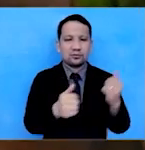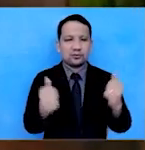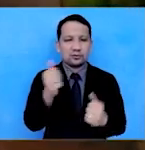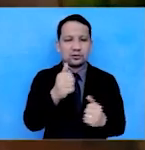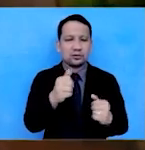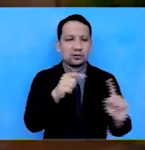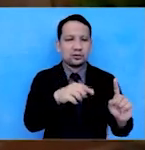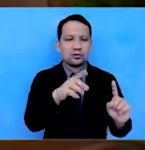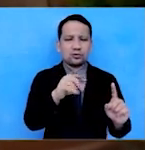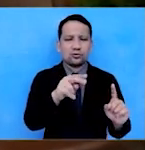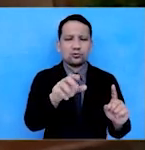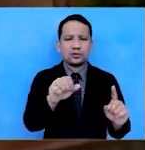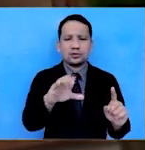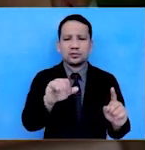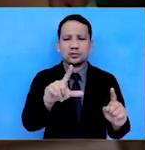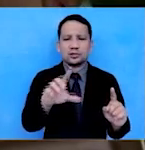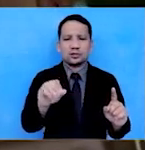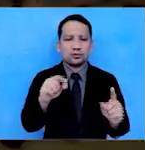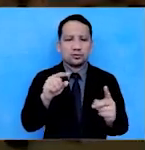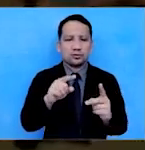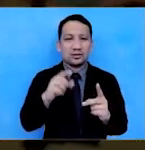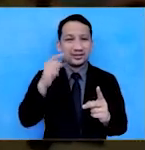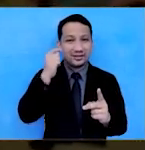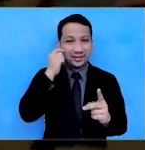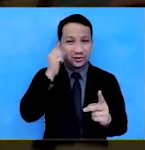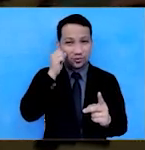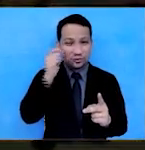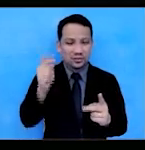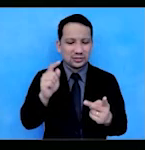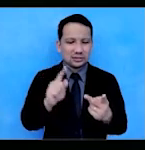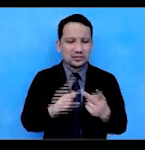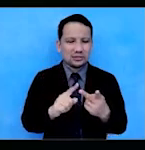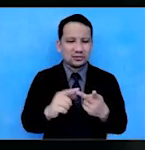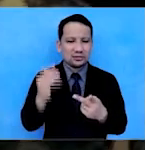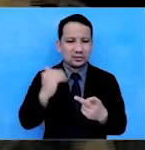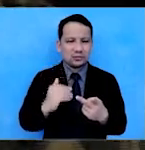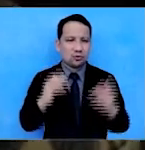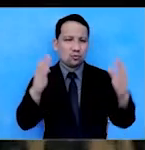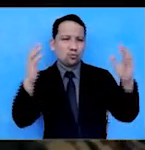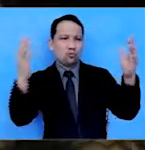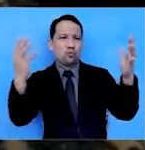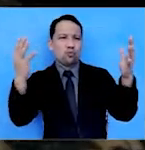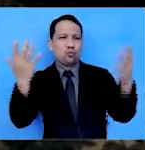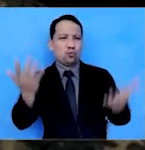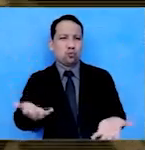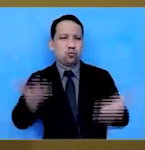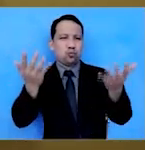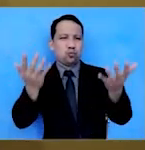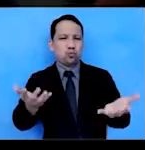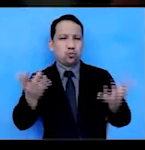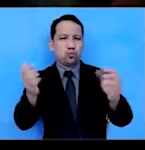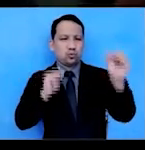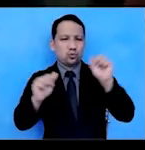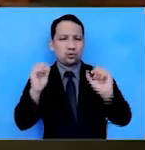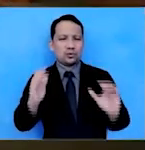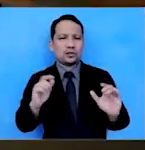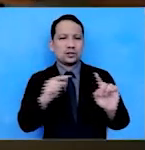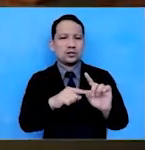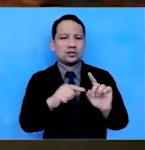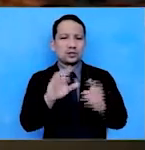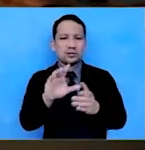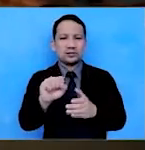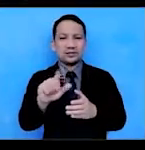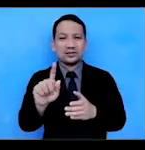Doña Cielo, played by Tessie Tomas. Pinalakpakan ng mga patikim ng pangmalakas ang aktingan ng award-winning cast ng